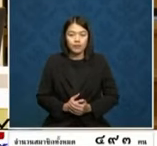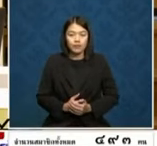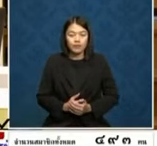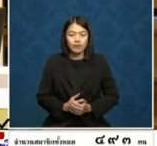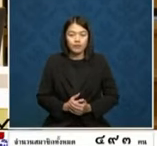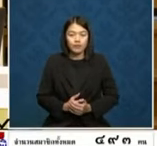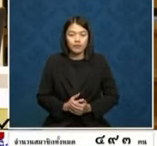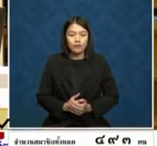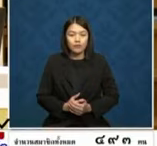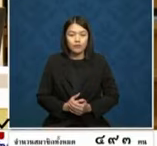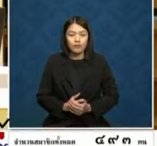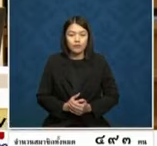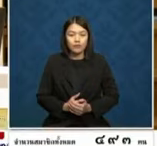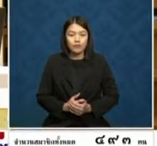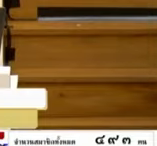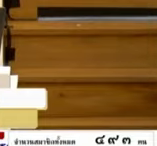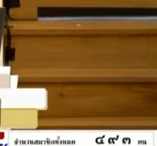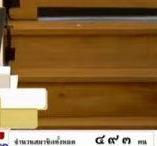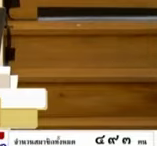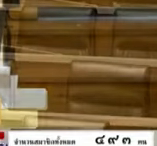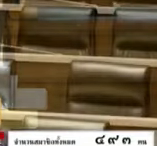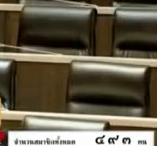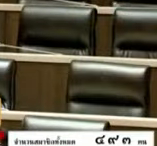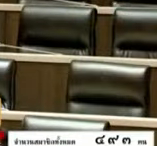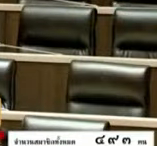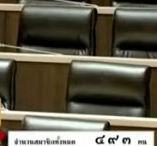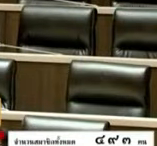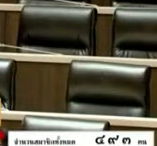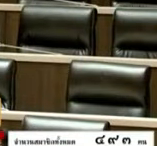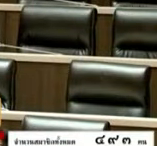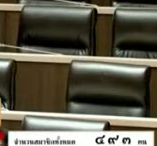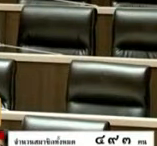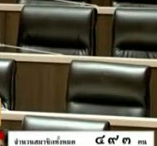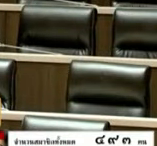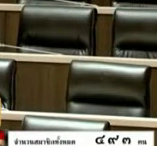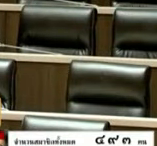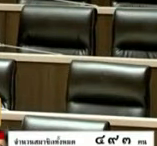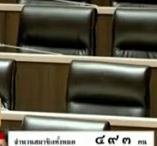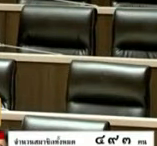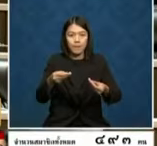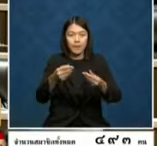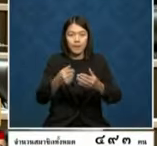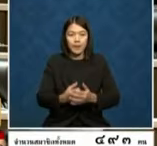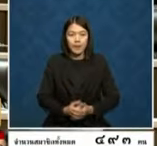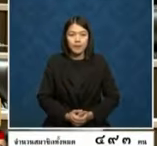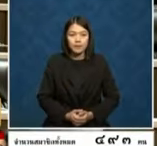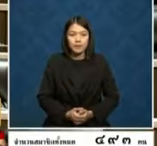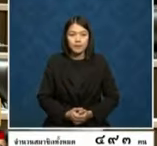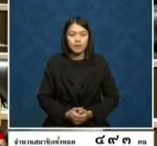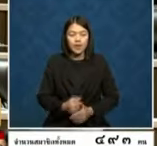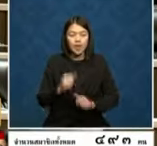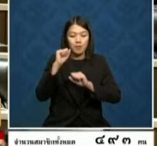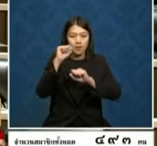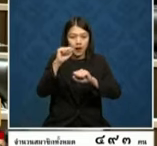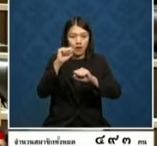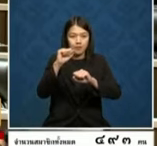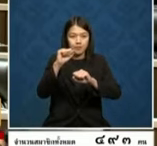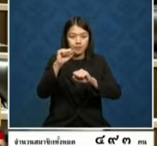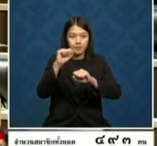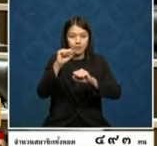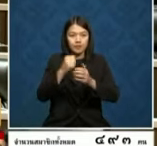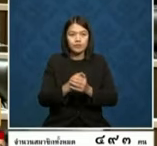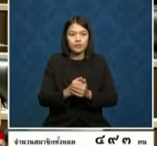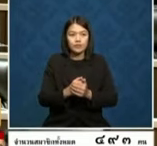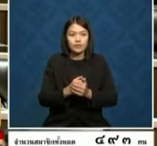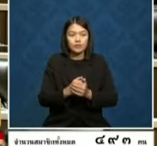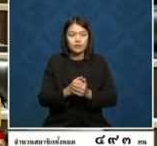พระวชิรเกล้าเจ้าอยู่หัวมีพระบรมราชโองการโปรดเกล้าโปรดกระหม่อมให้ประกาศว่าตาม